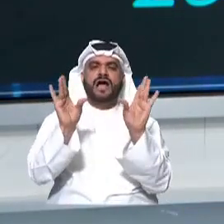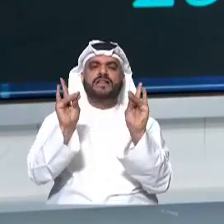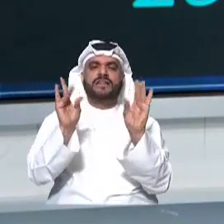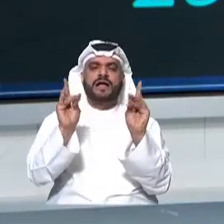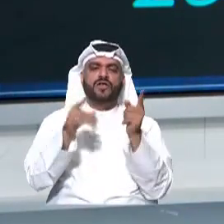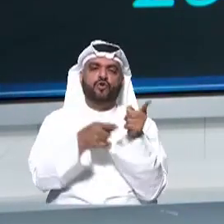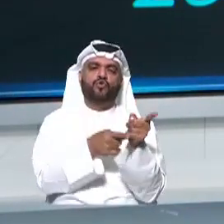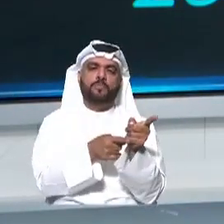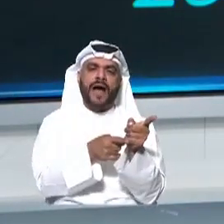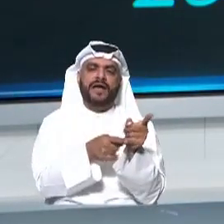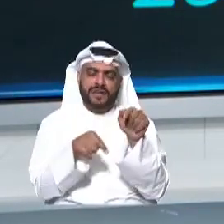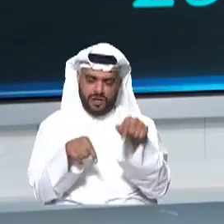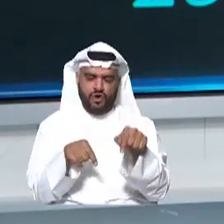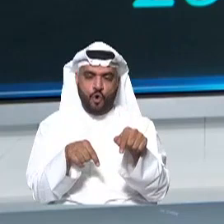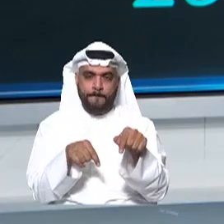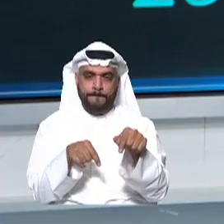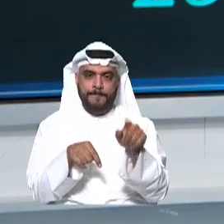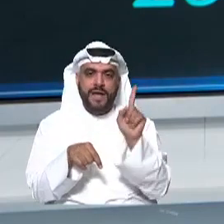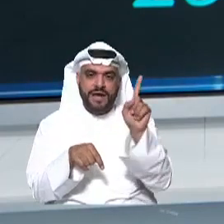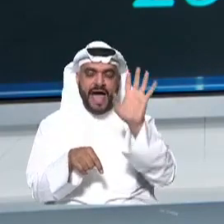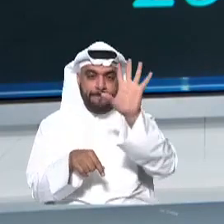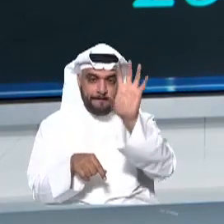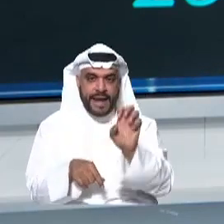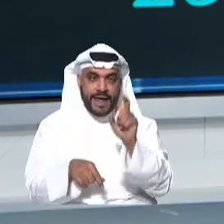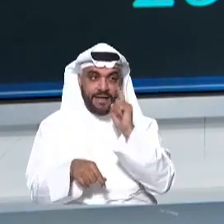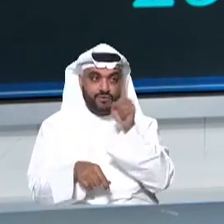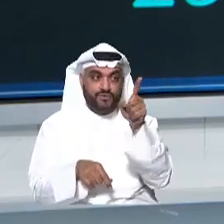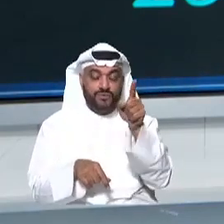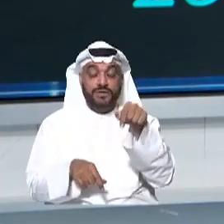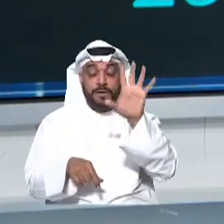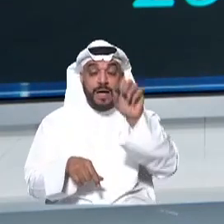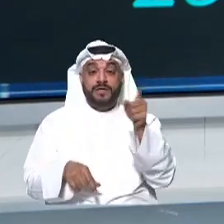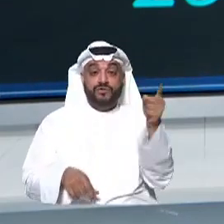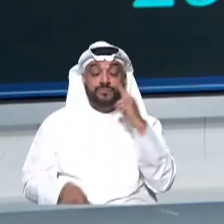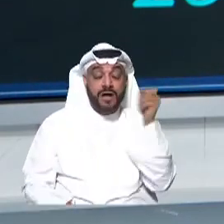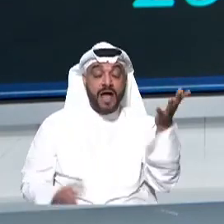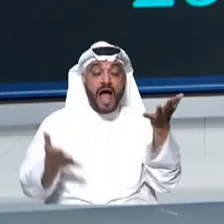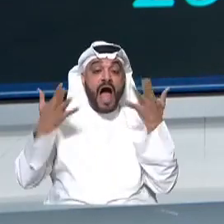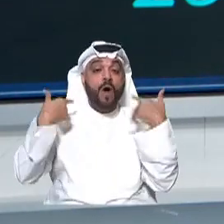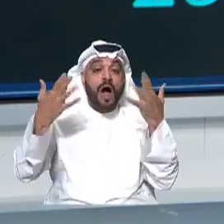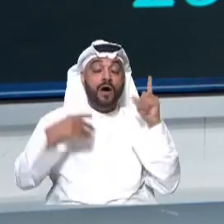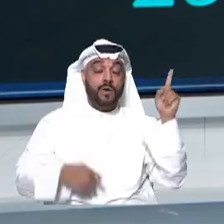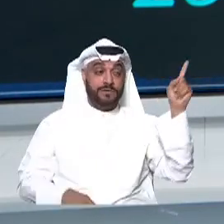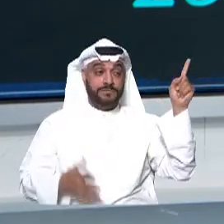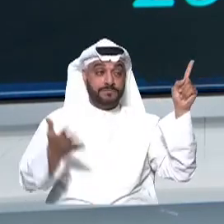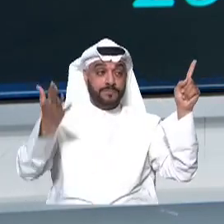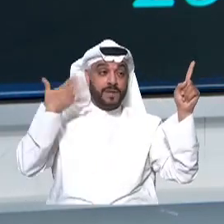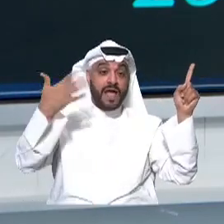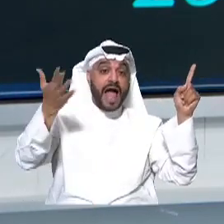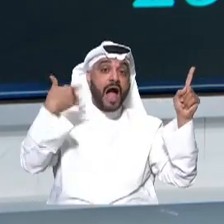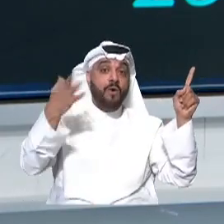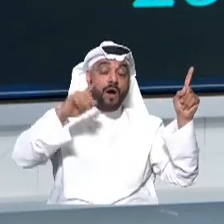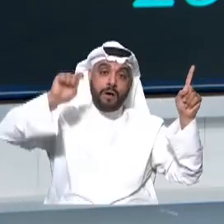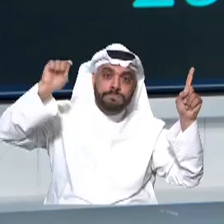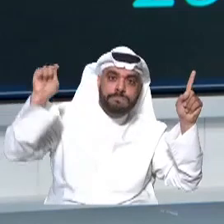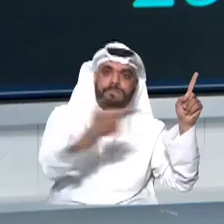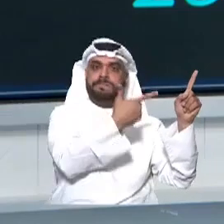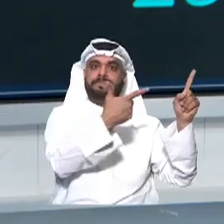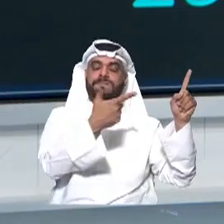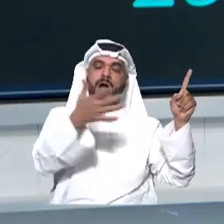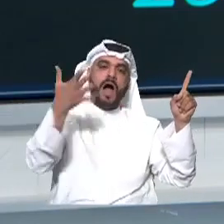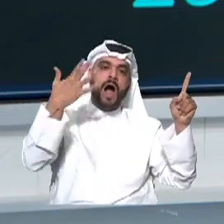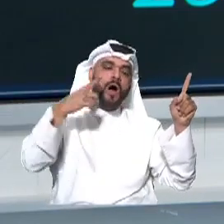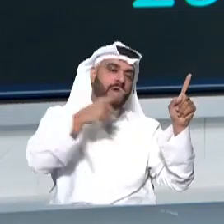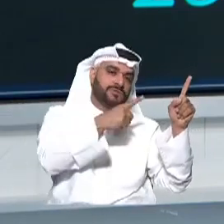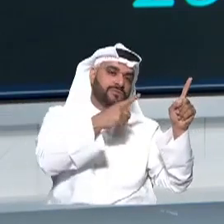والرياح شمالية غربية خفيفة لمعتدل السرعة، تتراوح سرعتها بشكل عام ما بين 6 إلى 26 كيلومتر في الساعة. ودرجات الحرارة المتوقعة